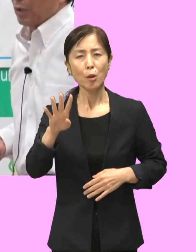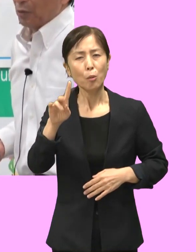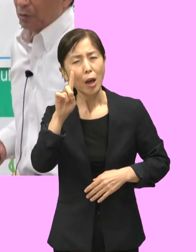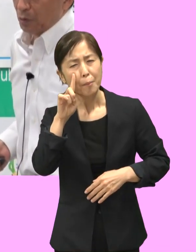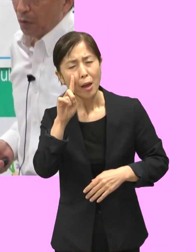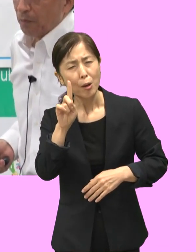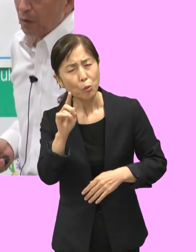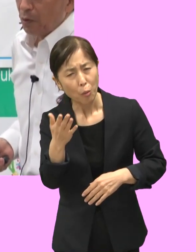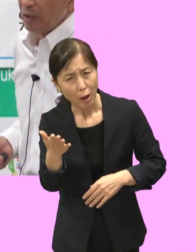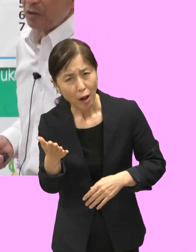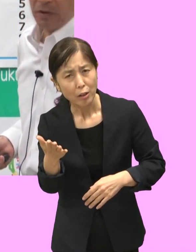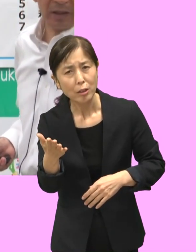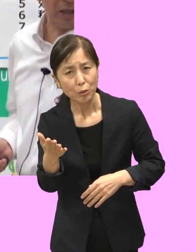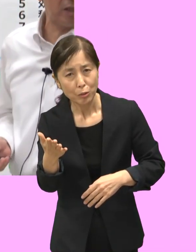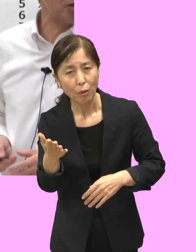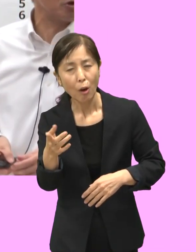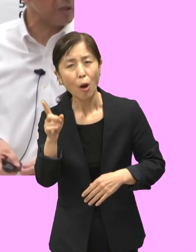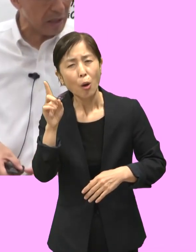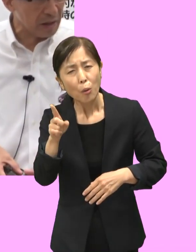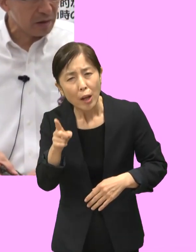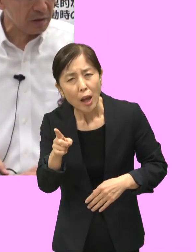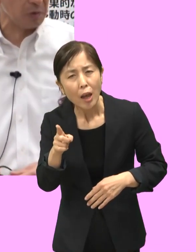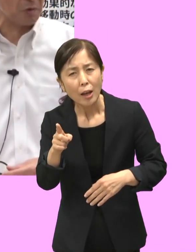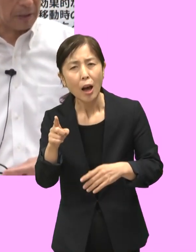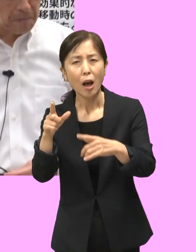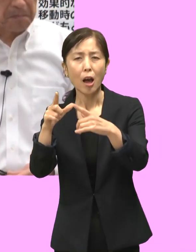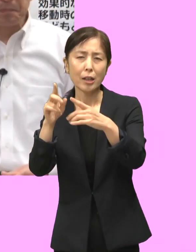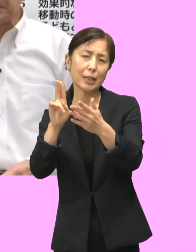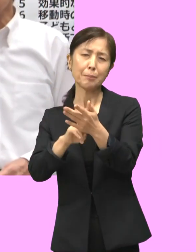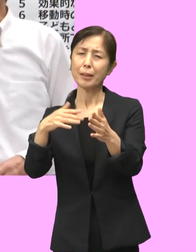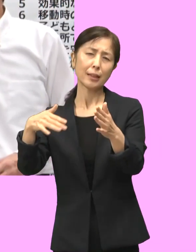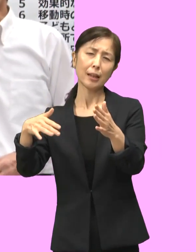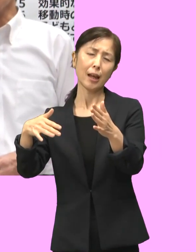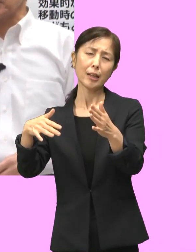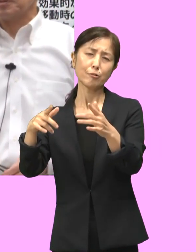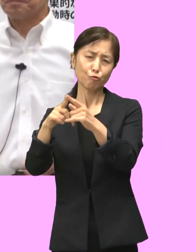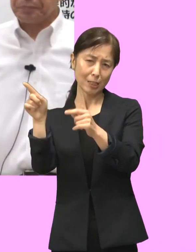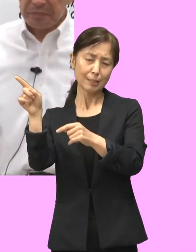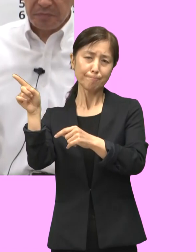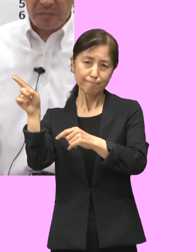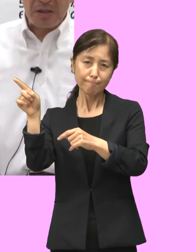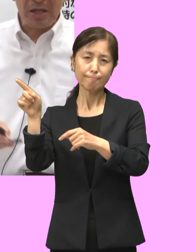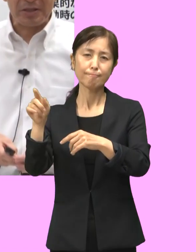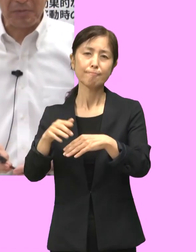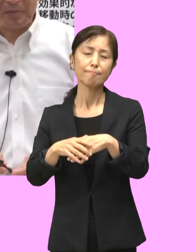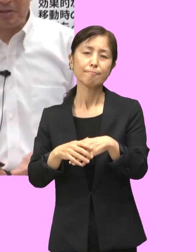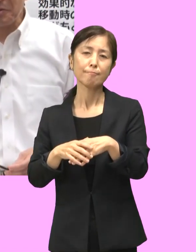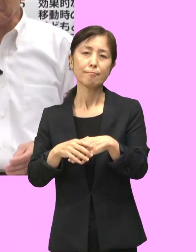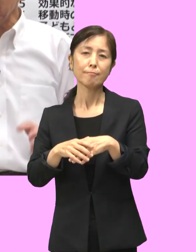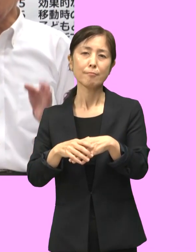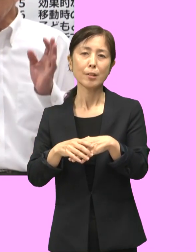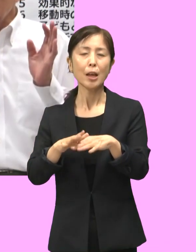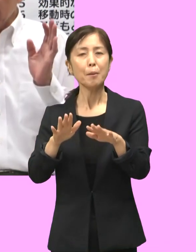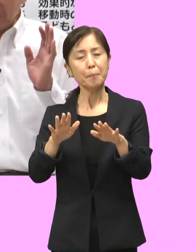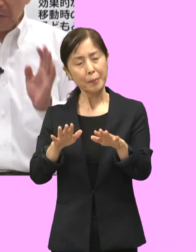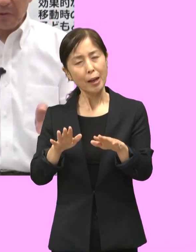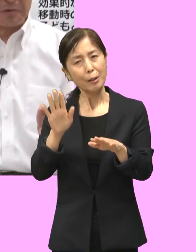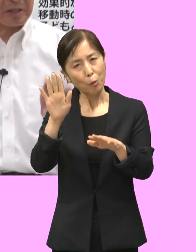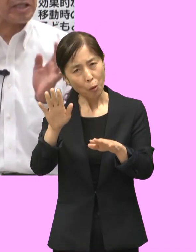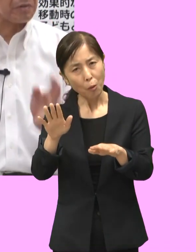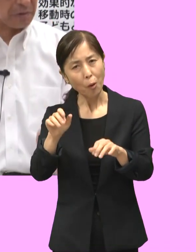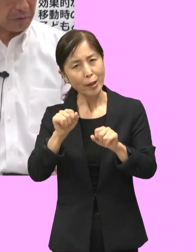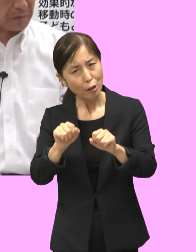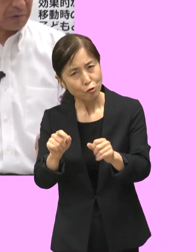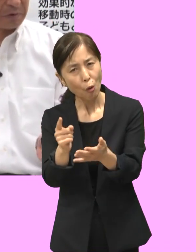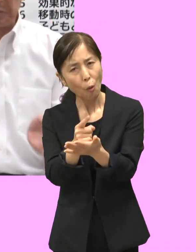目はどうかというと、これは実はまだ決定しておりません、国の方で。しかし、まあ、事務ベースとしてはやる方